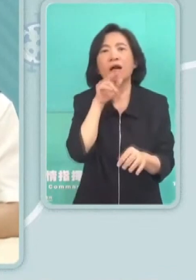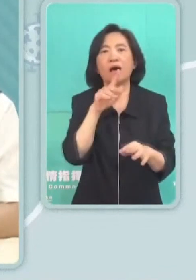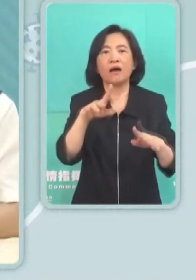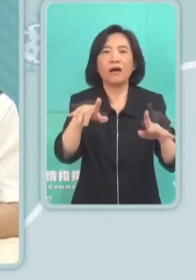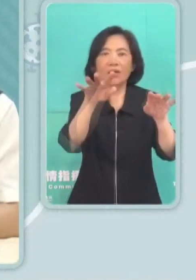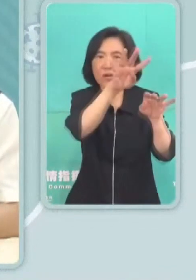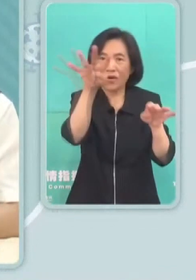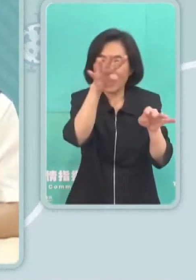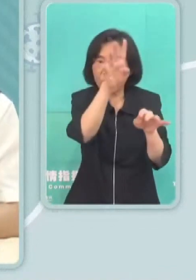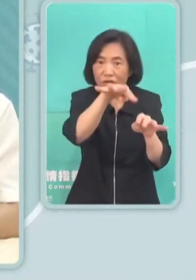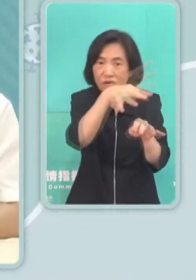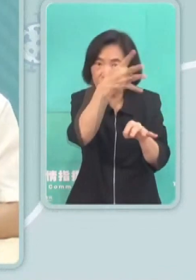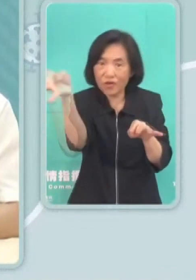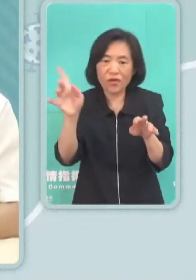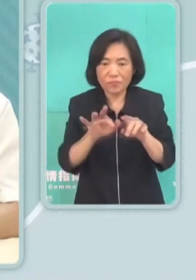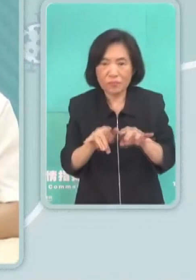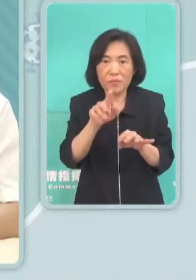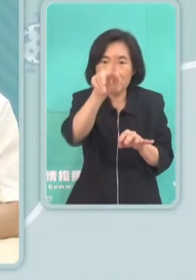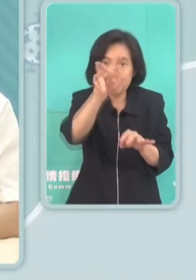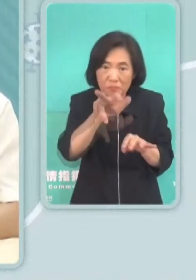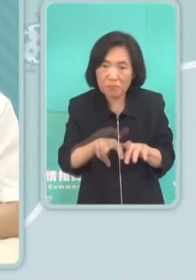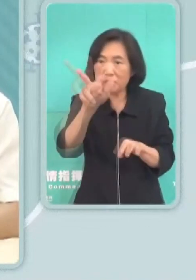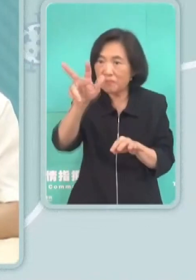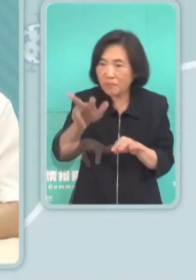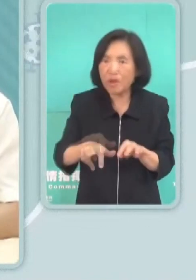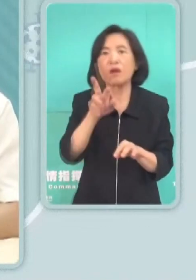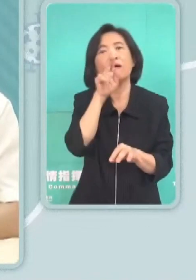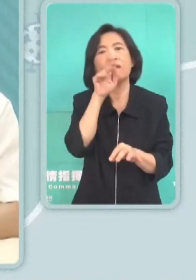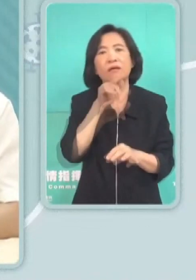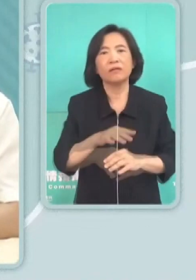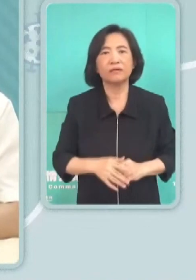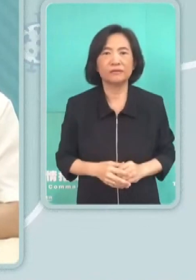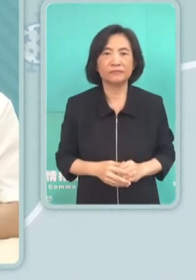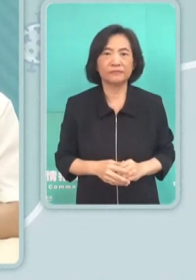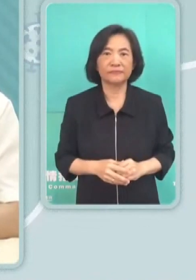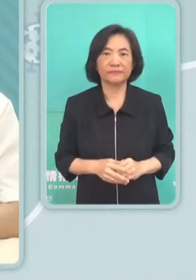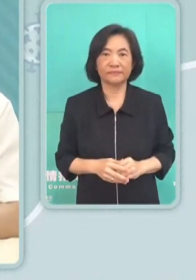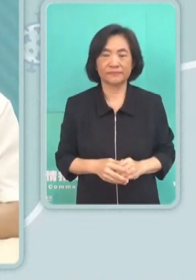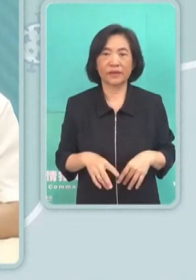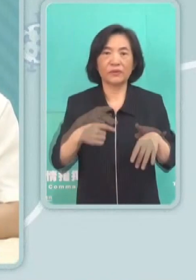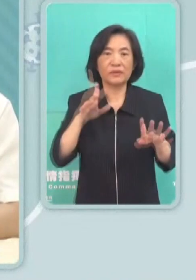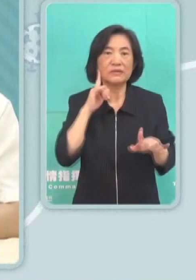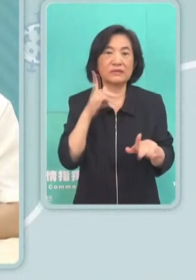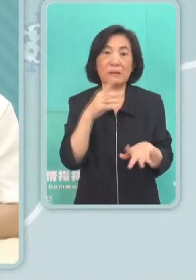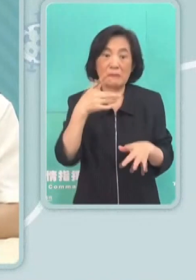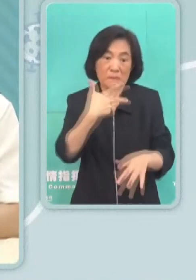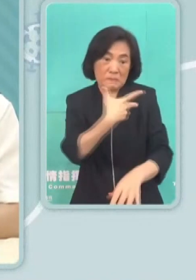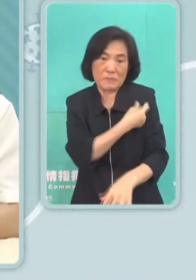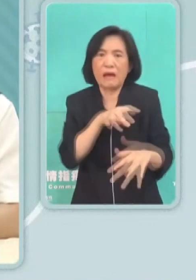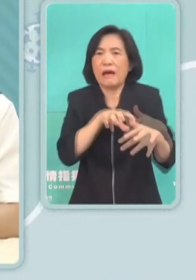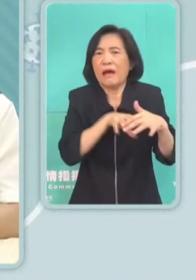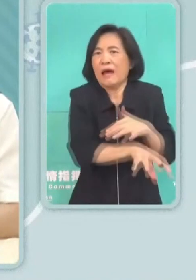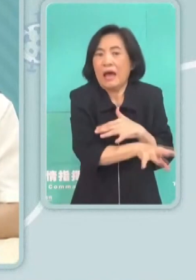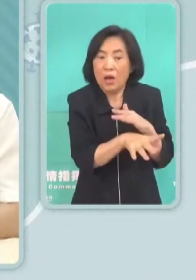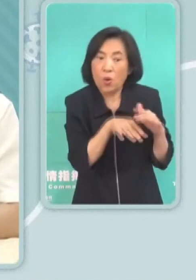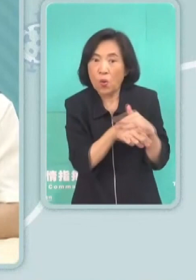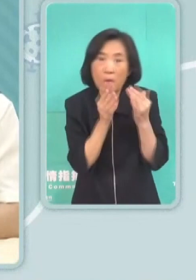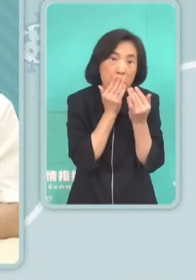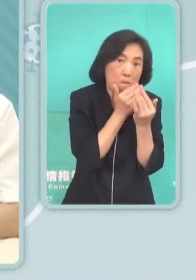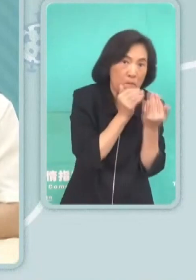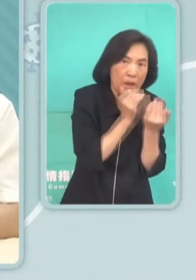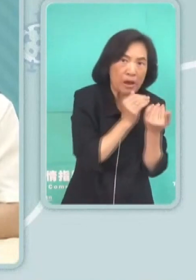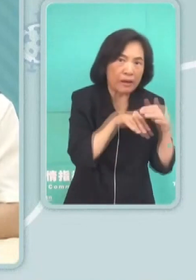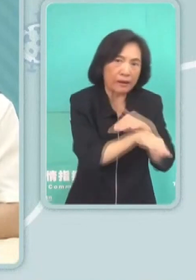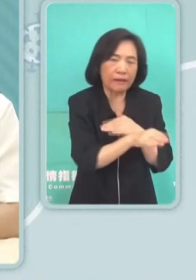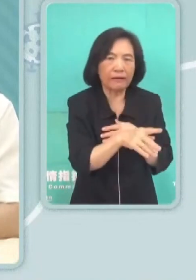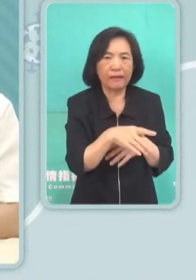了，拉错批号，大概所以这个既没有藏疫苗，藏疫苗是不可能的，这个都